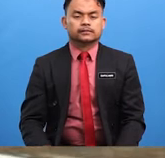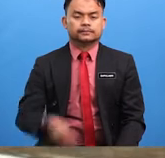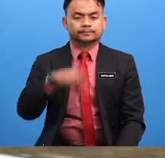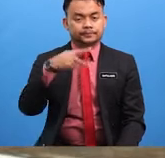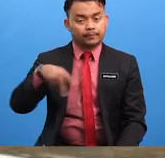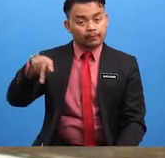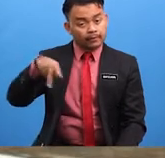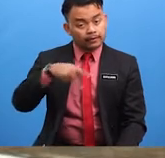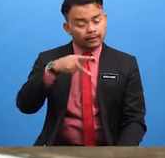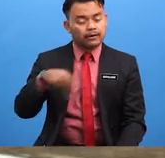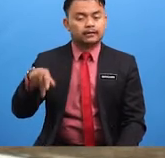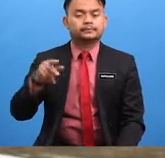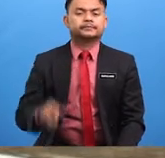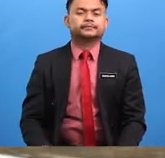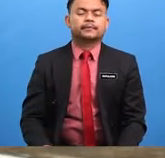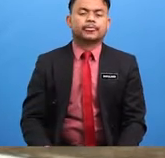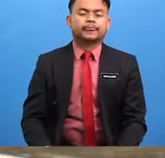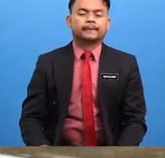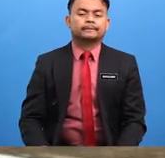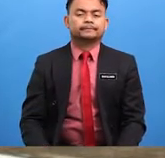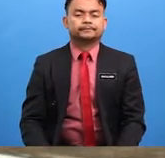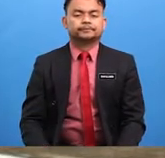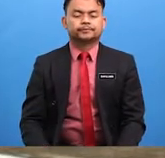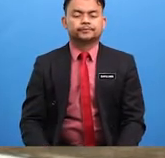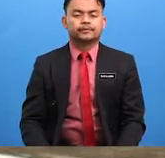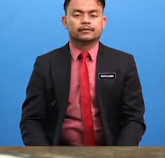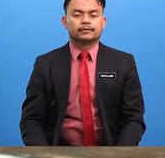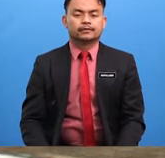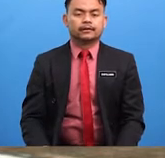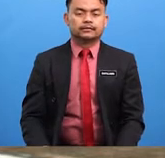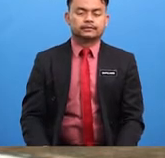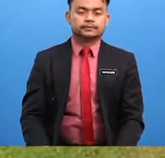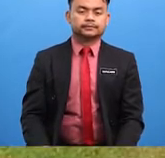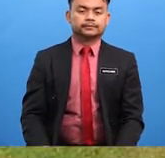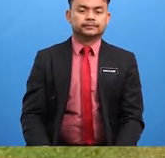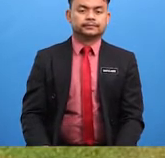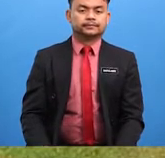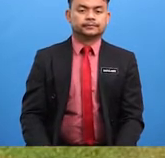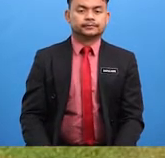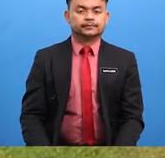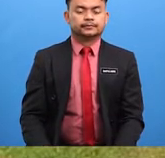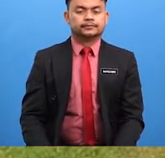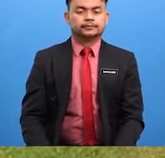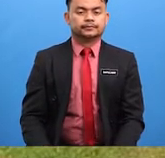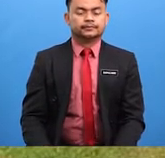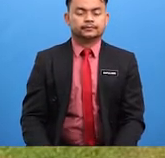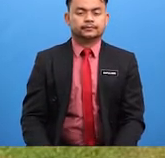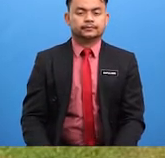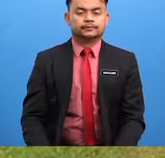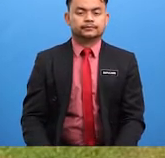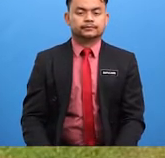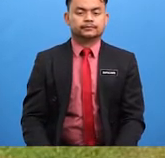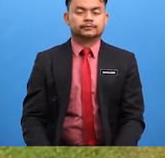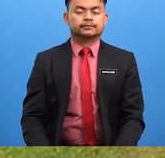Tanjung Aru airnya biru. Tempatlah budak bercuci muka. Marilah kita sama